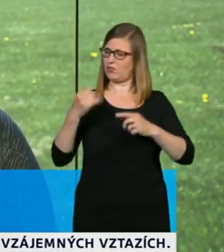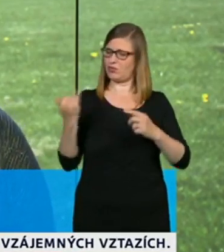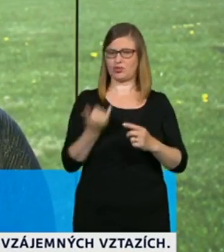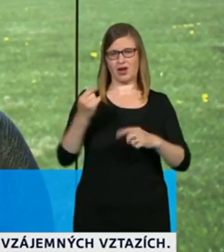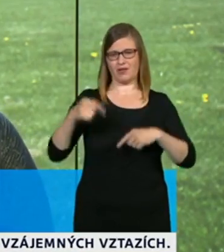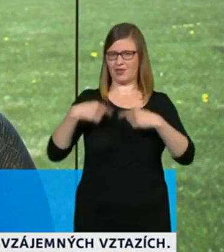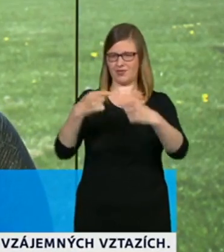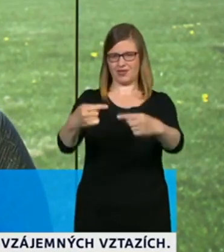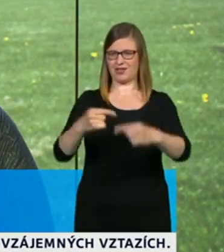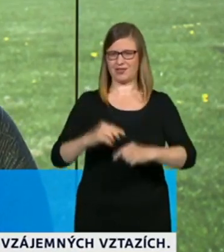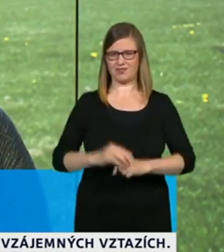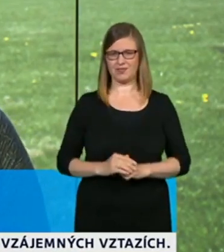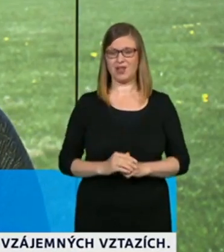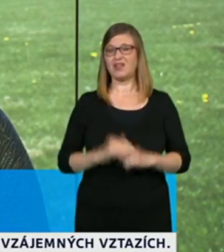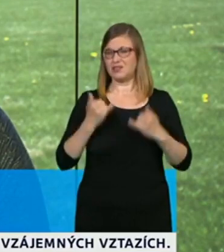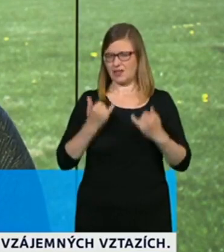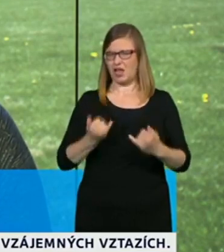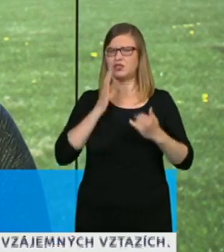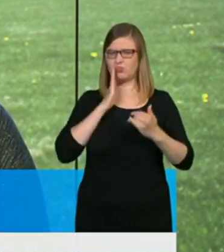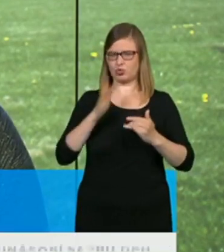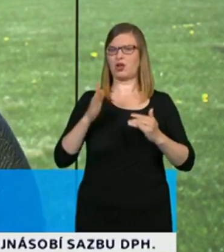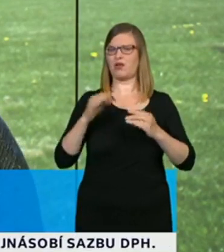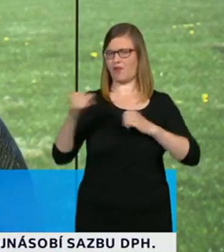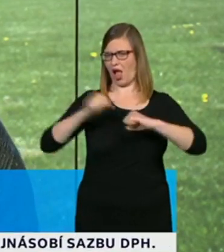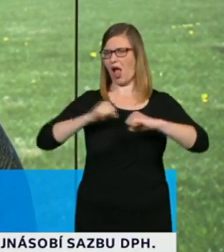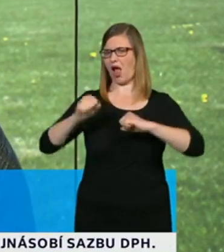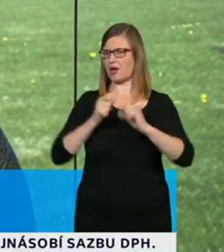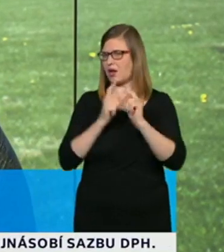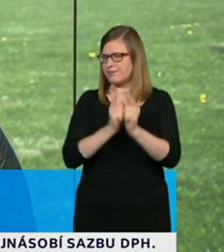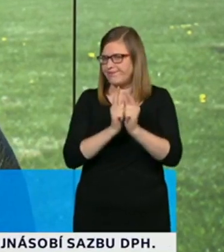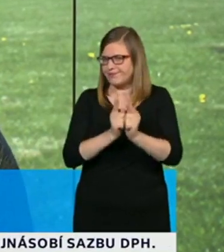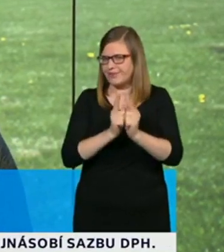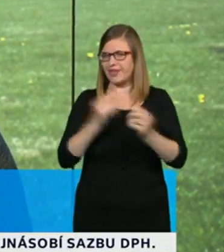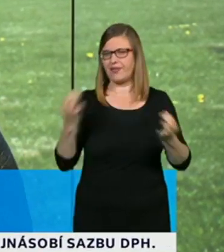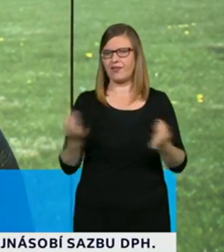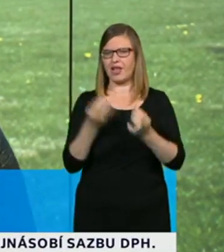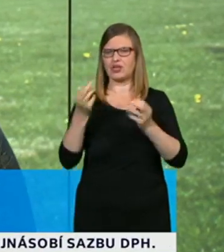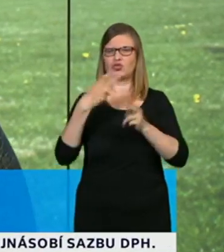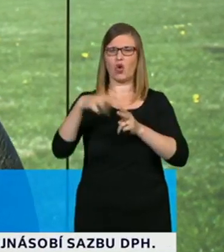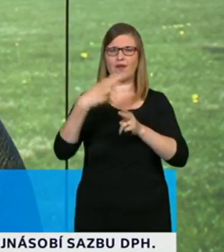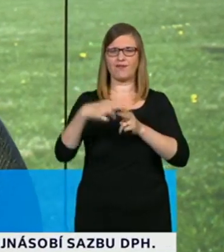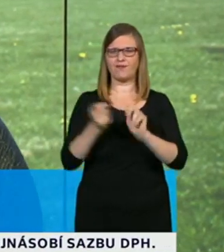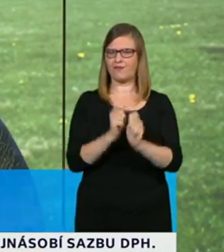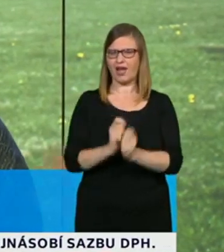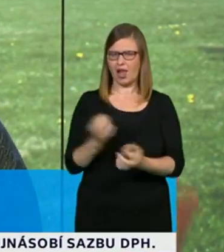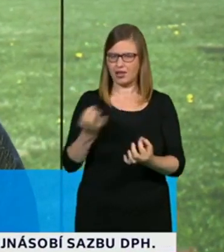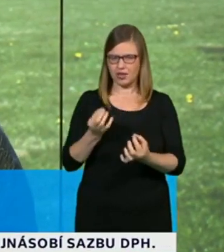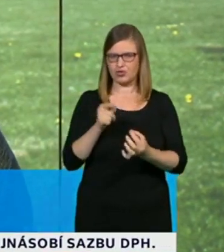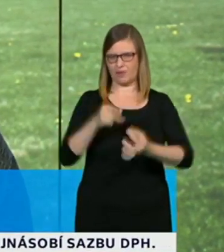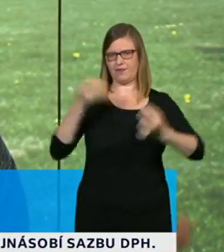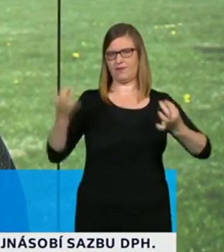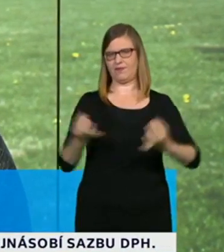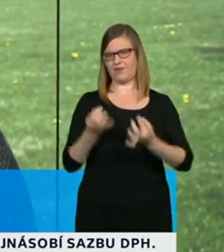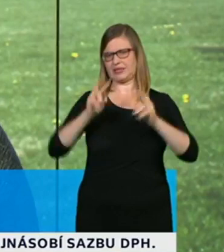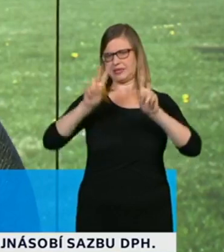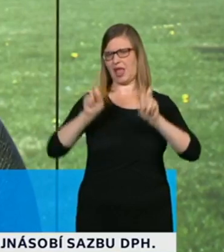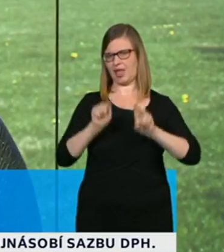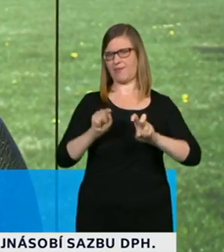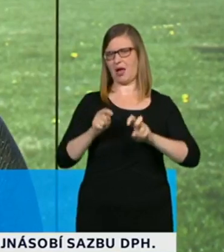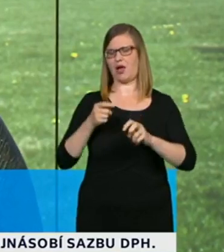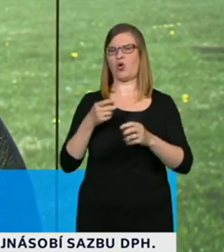novele na toto téma. Nicméně paní ministryně přišla s názorem, že by bylo lepší tu situaci